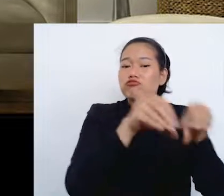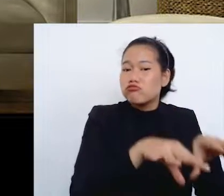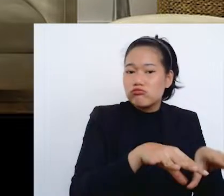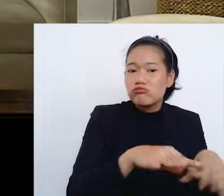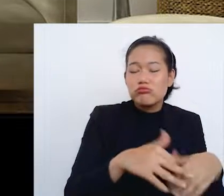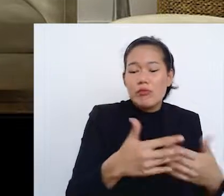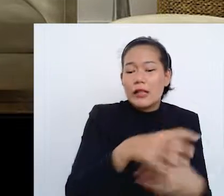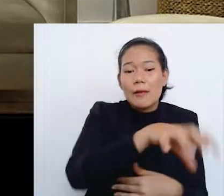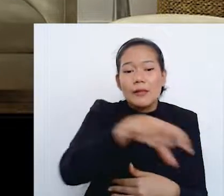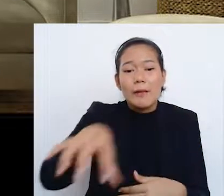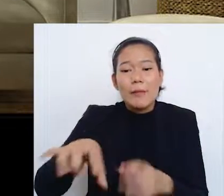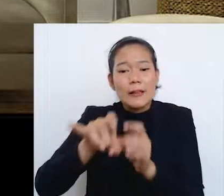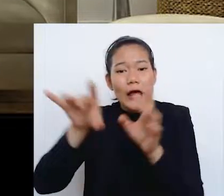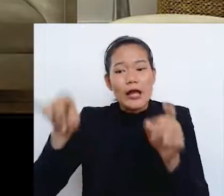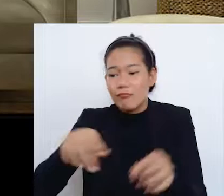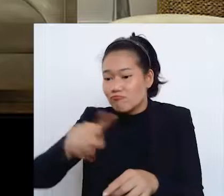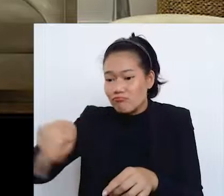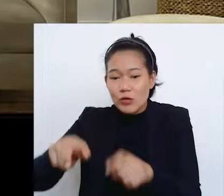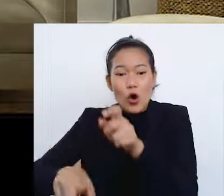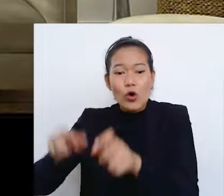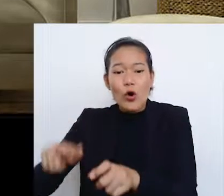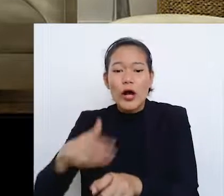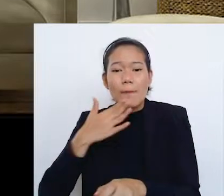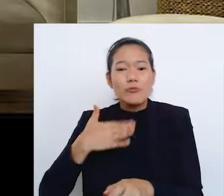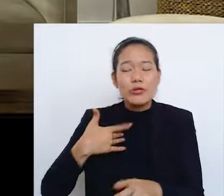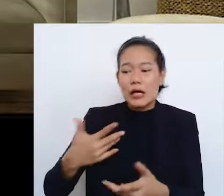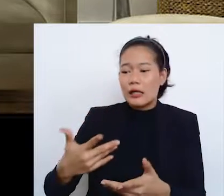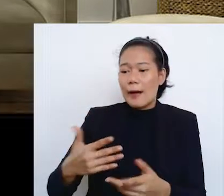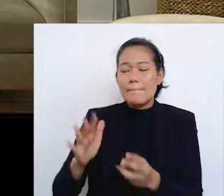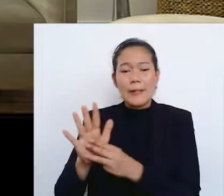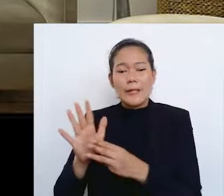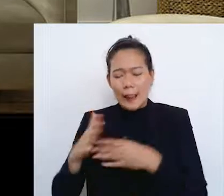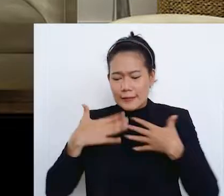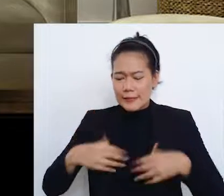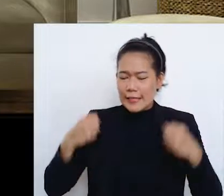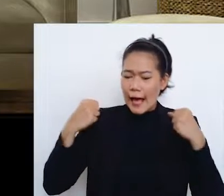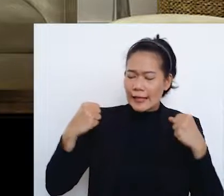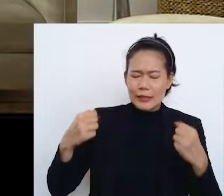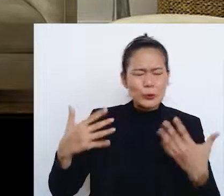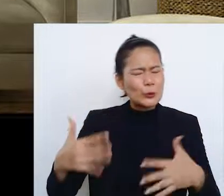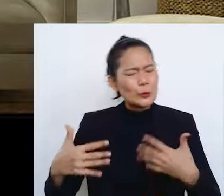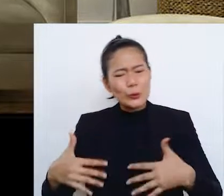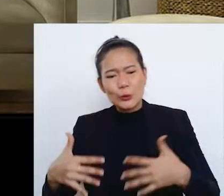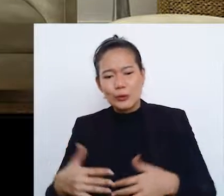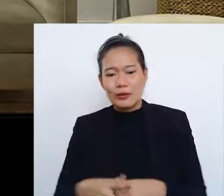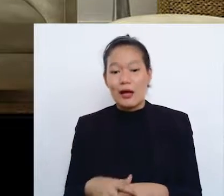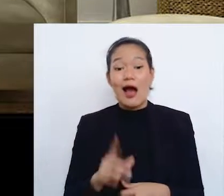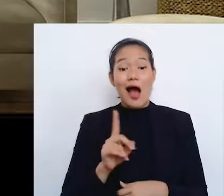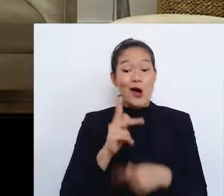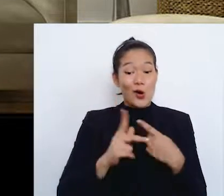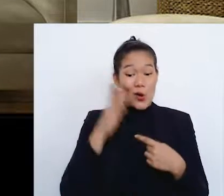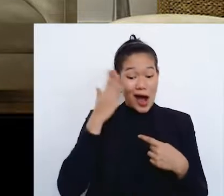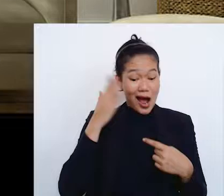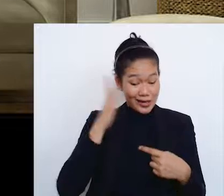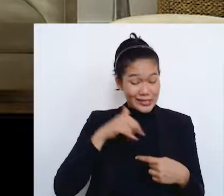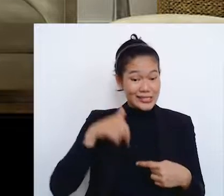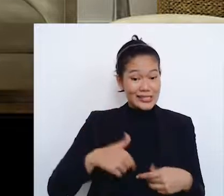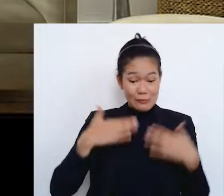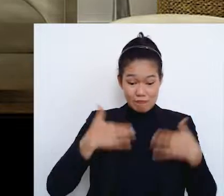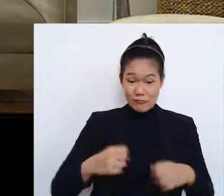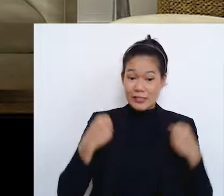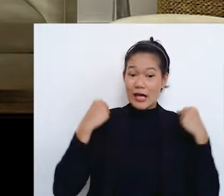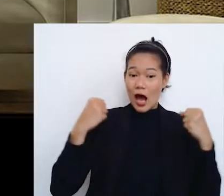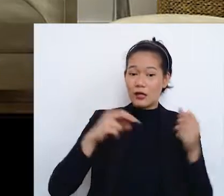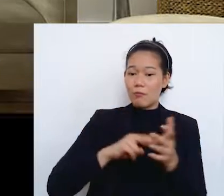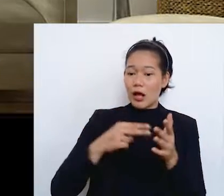dimanapun mereka berada, mereka sedang bergumul dengan kesehatan mereka. Dan kalau hari ini kita sehat, kita